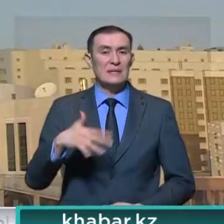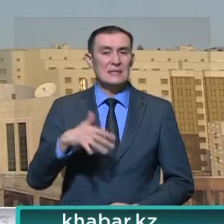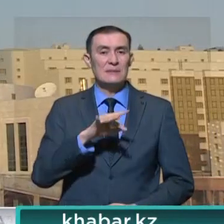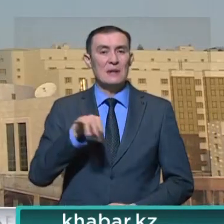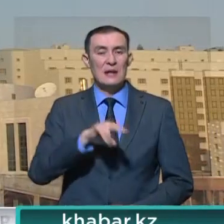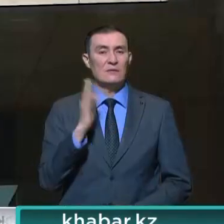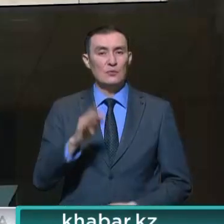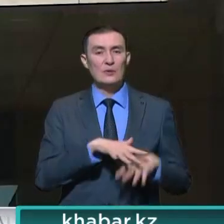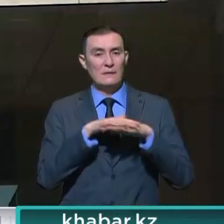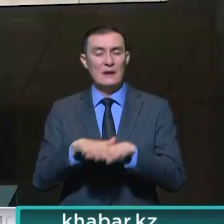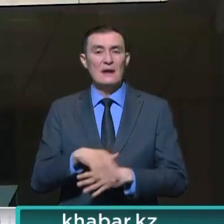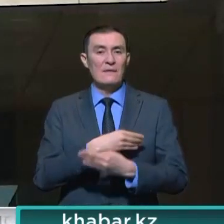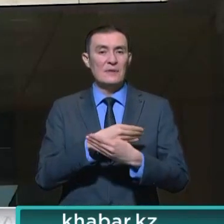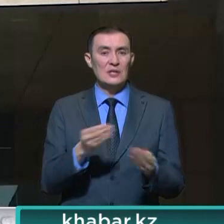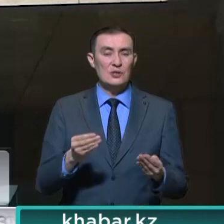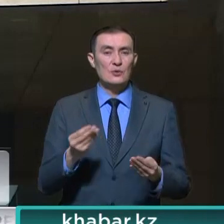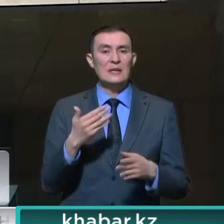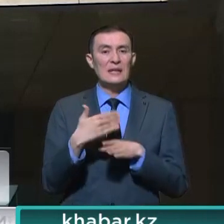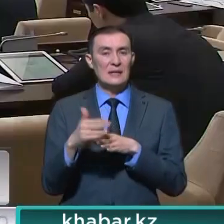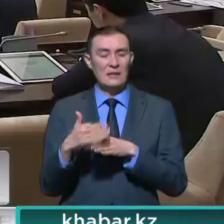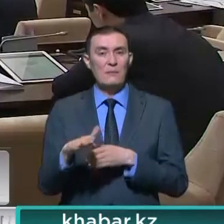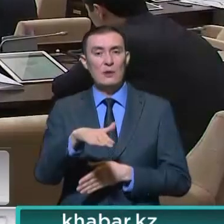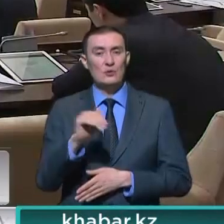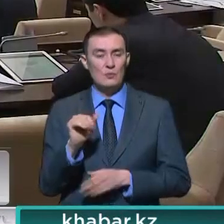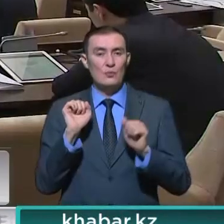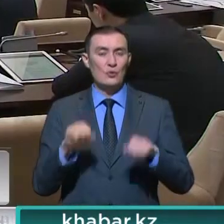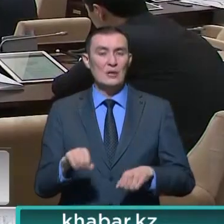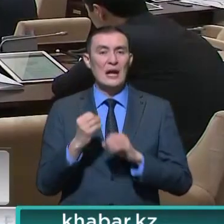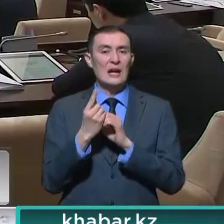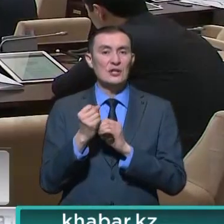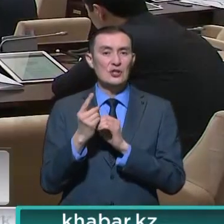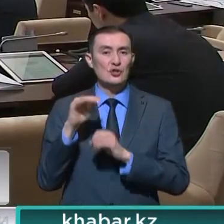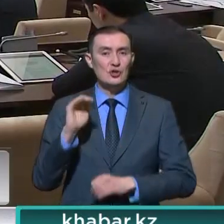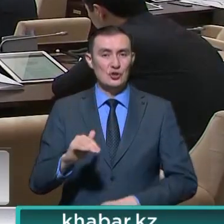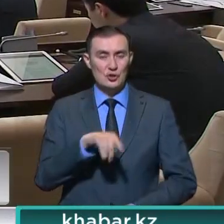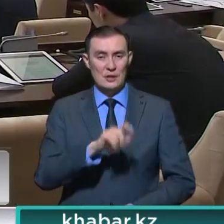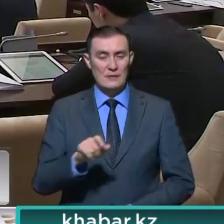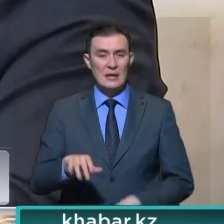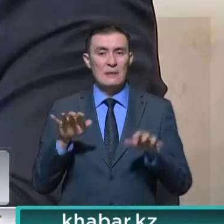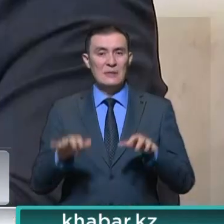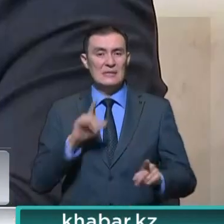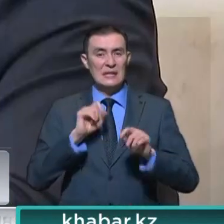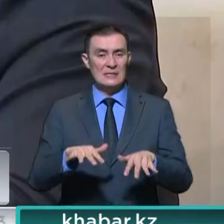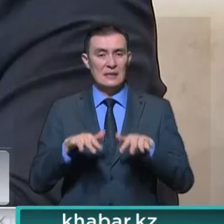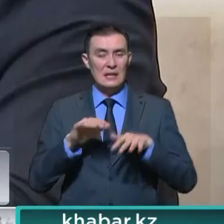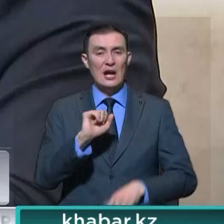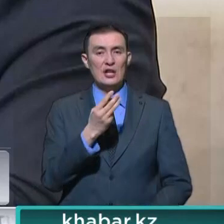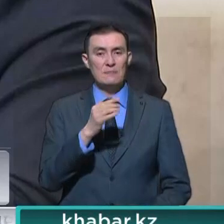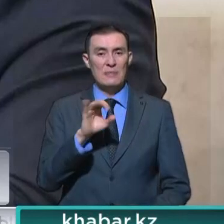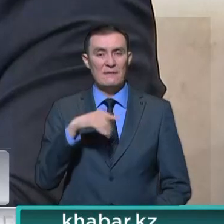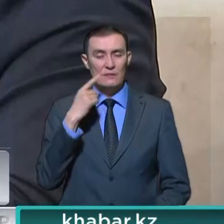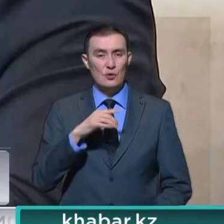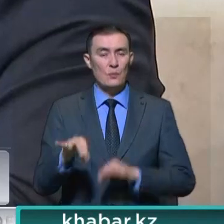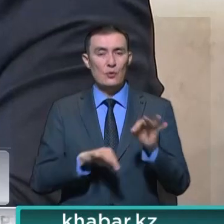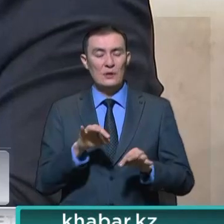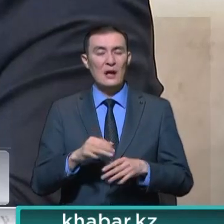млрд будут направлены на выдачу микрокредитов получить займы смогут 11.000 человек председатель Сената моли нашимбаев отметил что